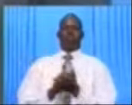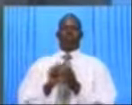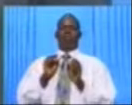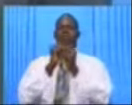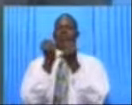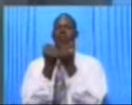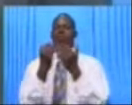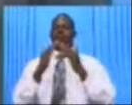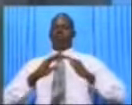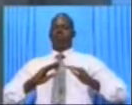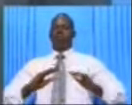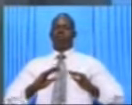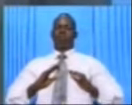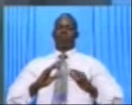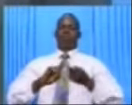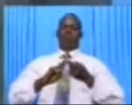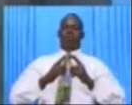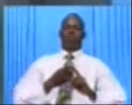c'est d'abord l'histoire d'une amitié.